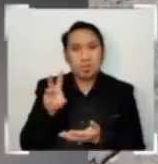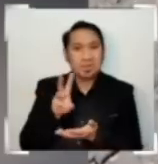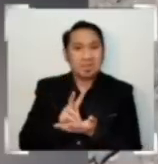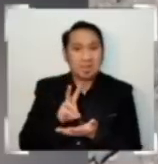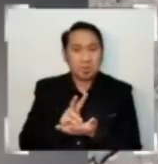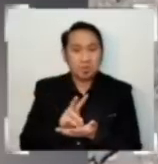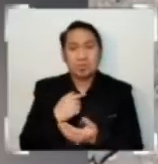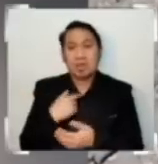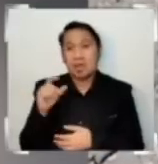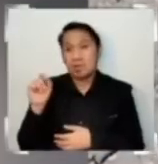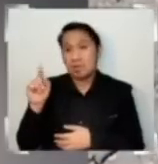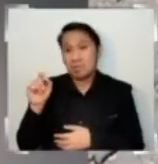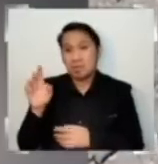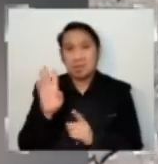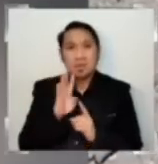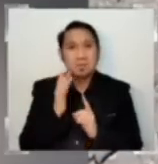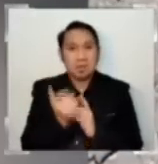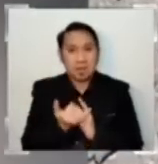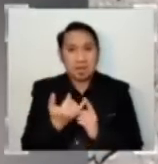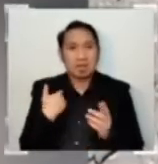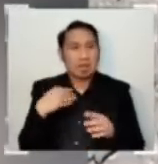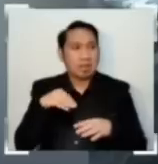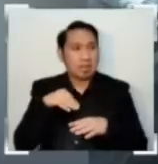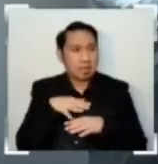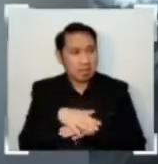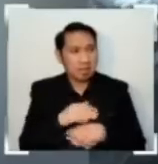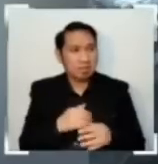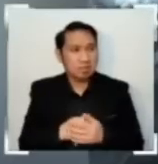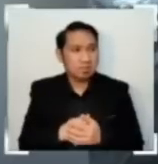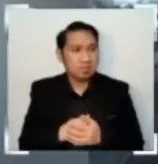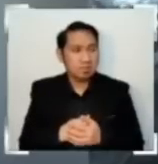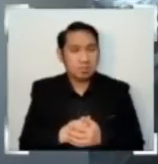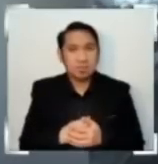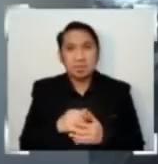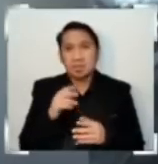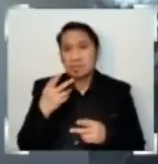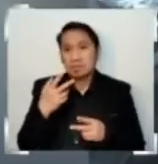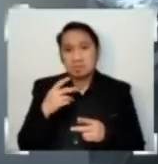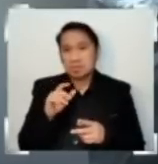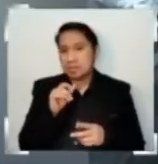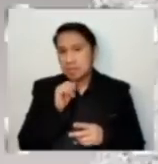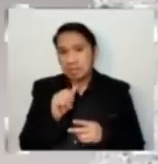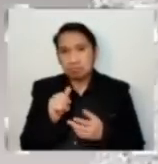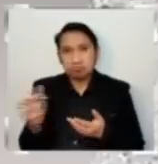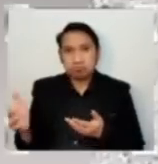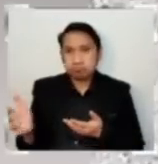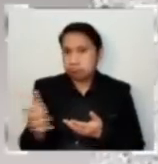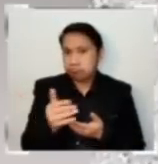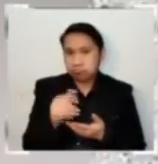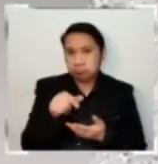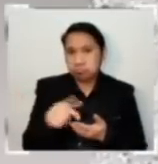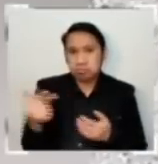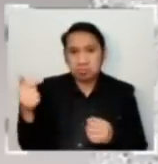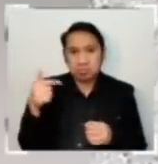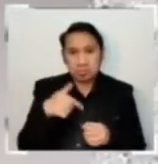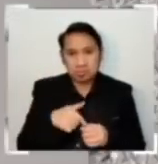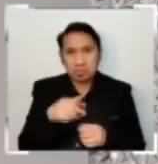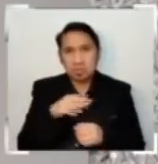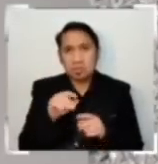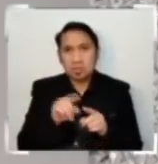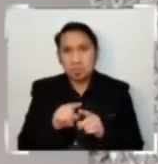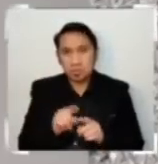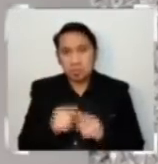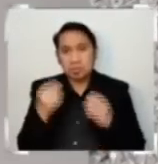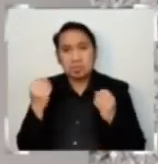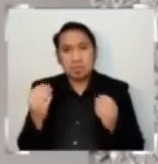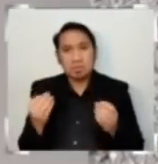11 barangay ang apektado. Bukod sa hindi nakukulekta yung mga debris, di dumadami ang nagkakasakit. Kasi